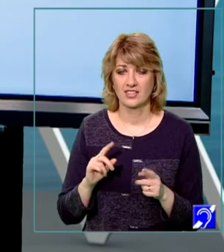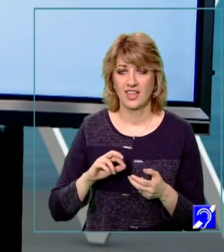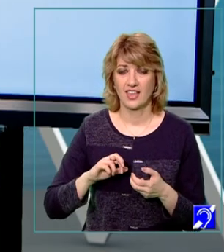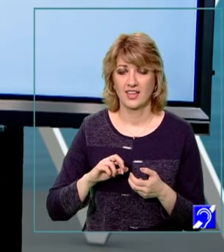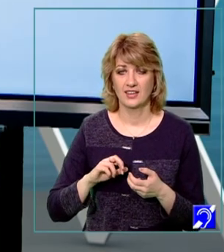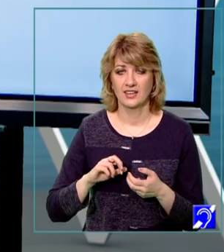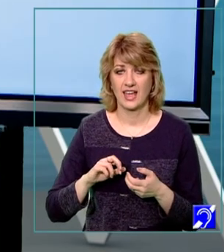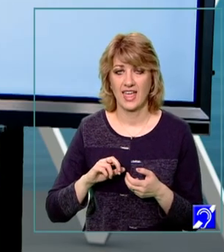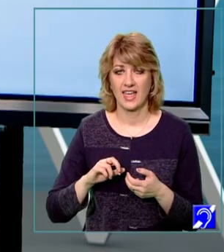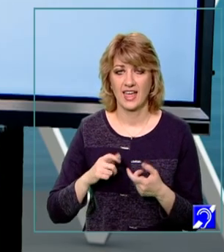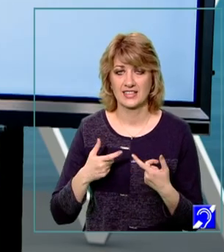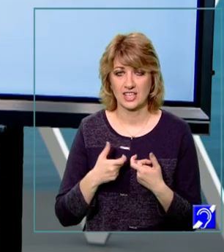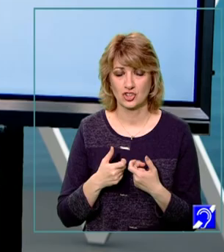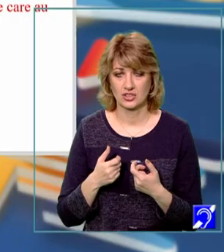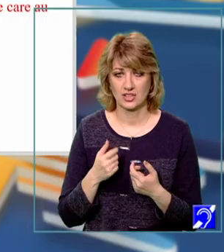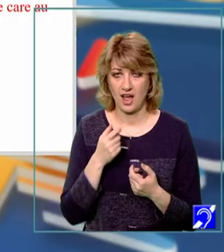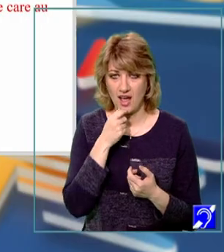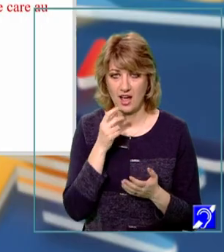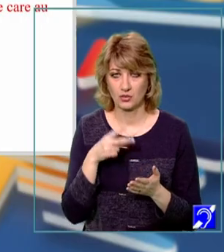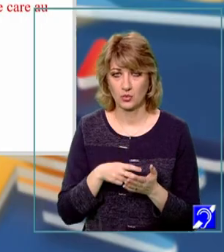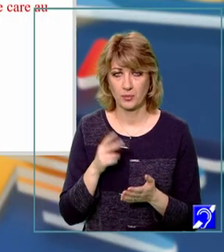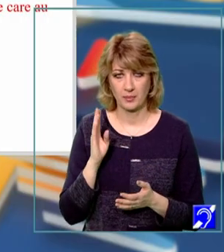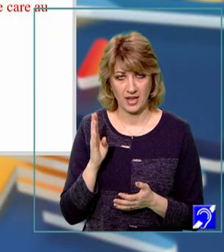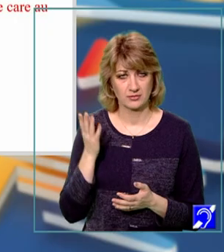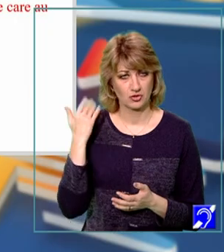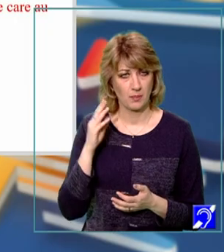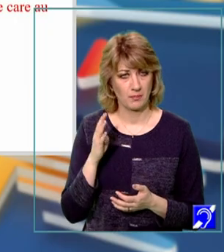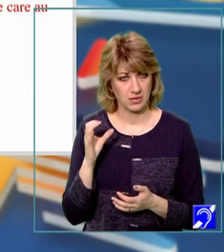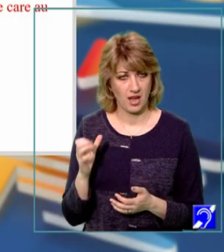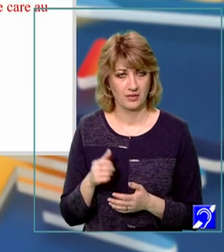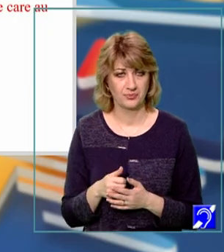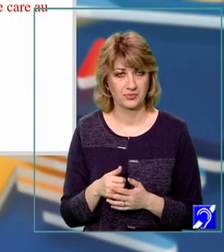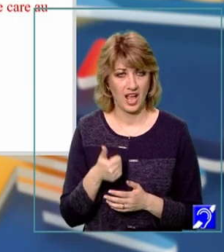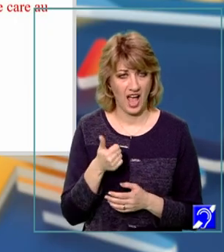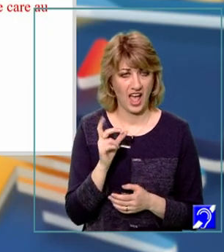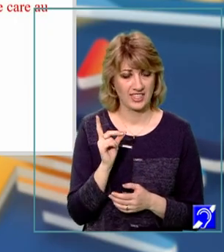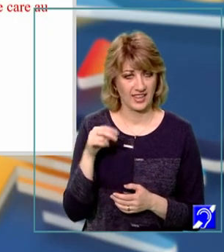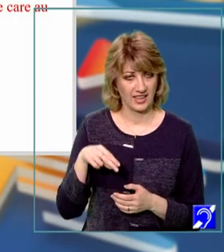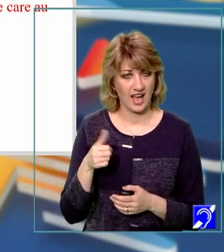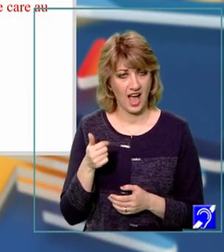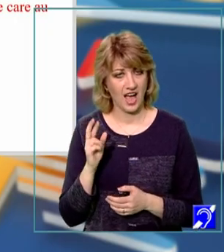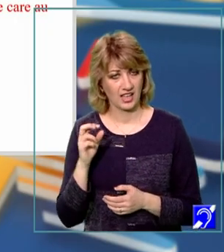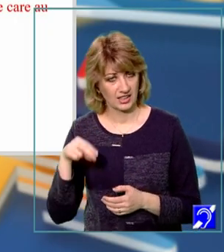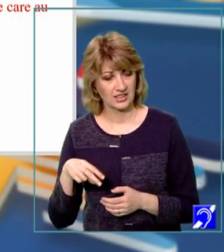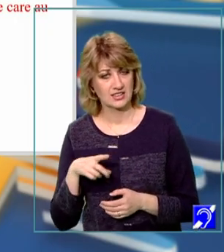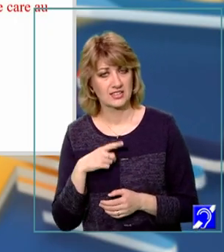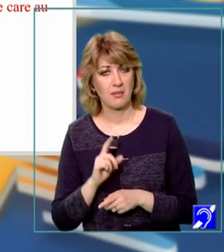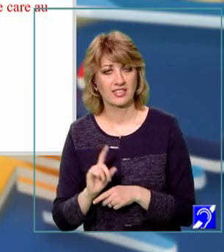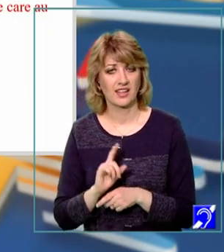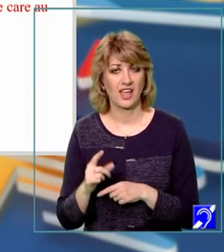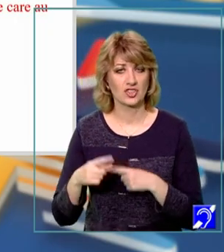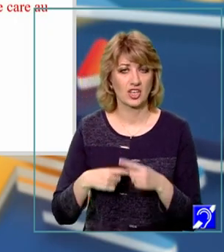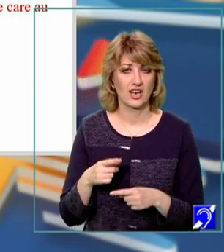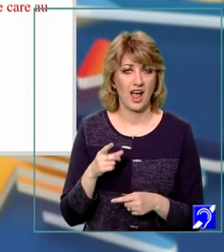Dată în anul 2014, acidul dezoxiribonucleic și acidul ribonucleic reprezintă materialul genetic